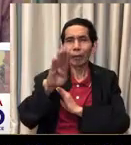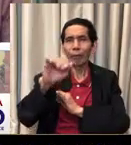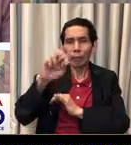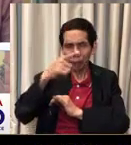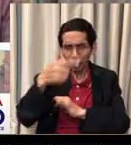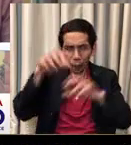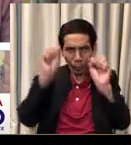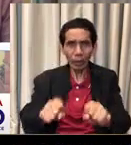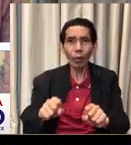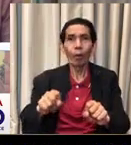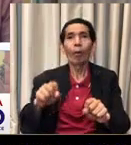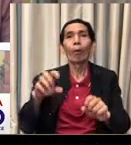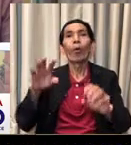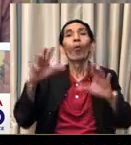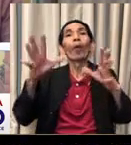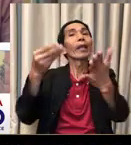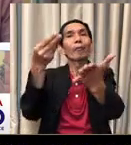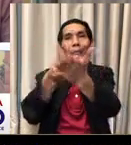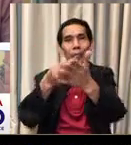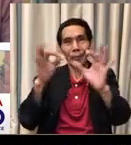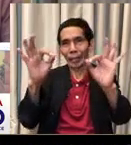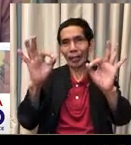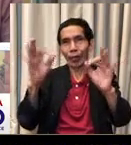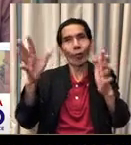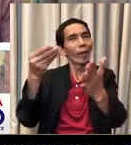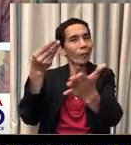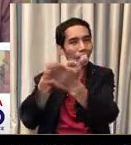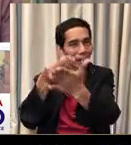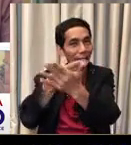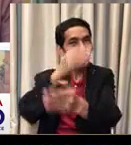Pwede. Walang pustahan.